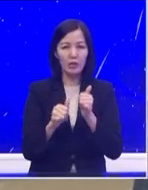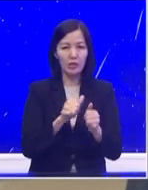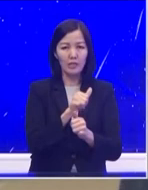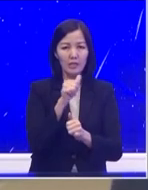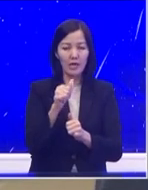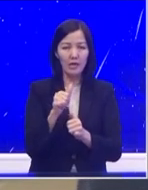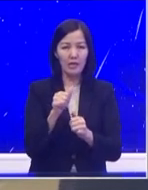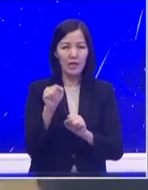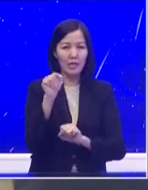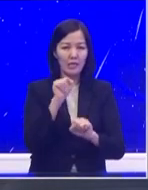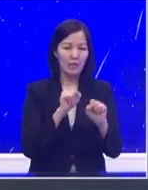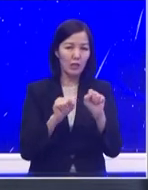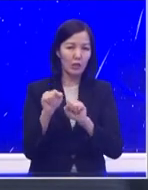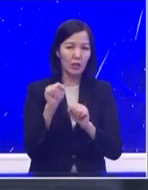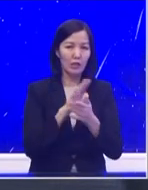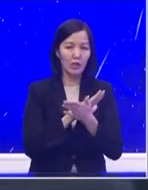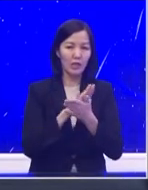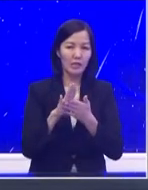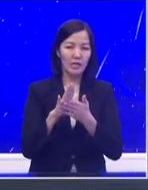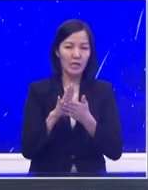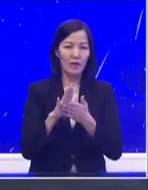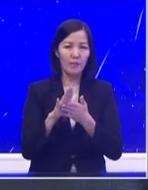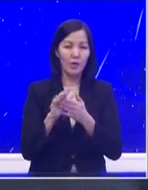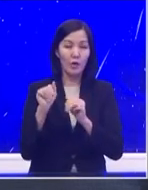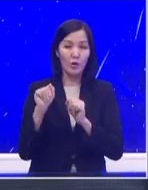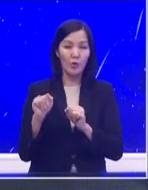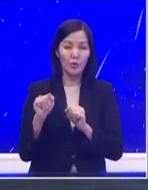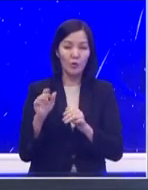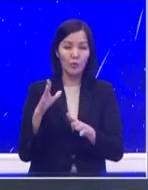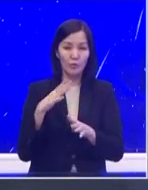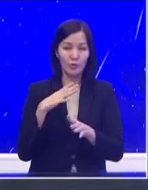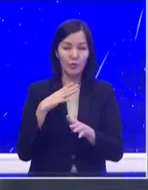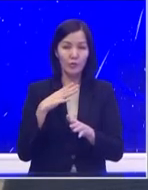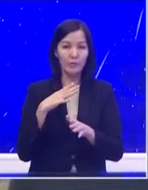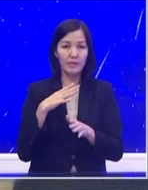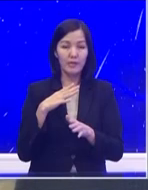жұмысшылар, техникалар хлоркамен аэровокзалдың ішін бәрін обработка жасап тұрамыз.